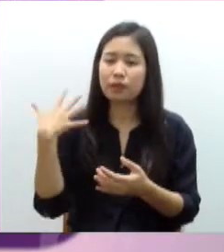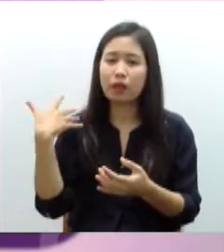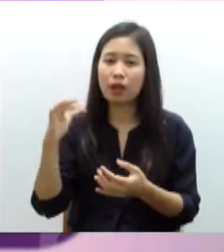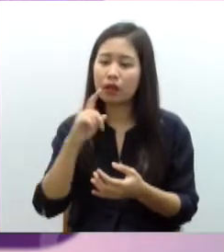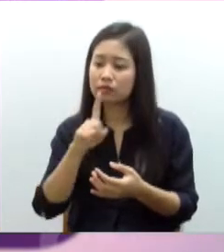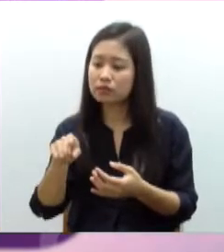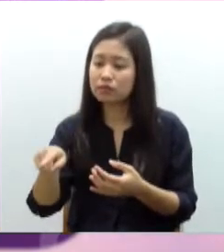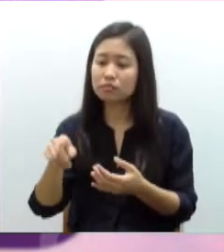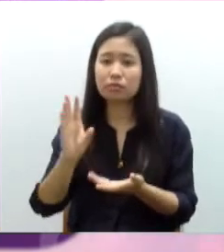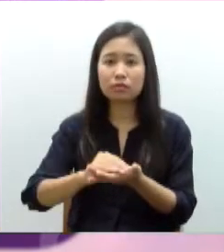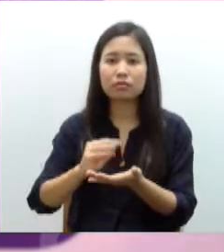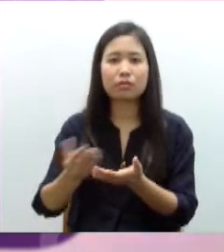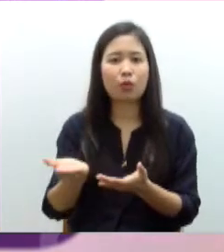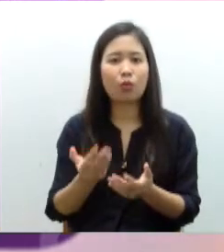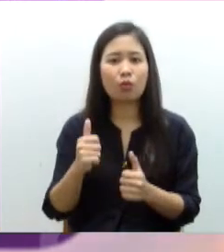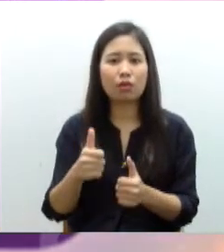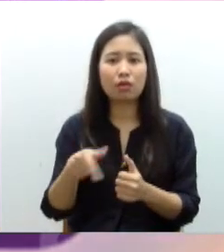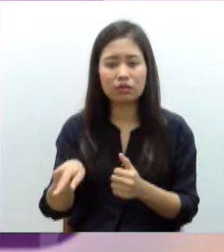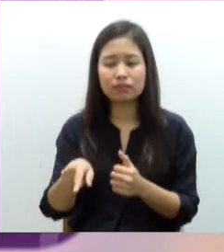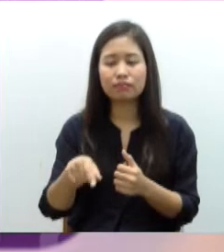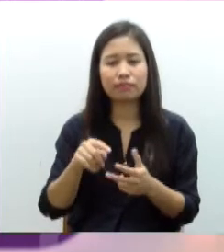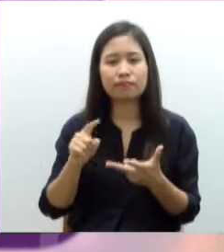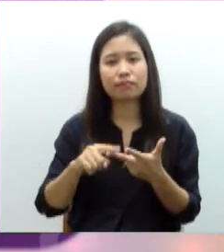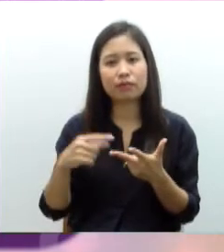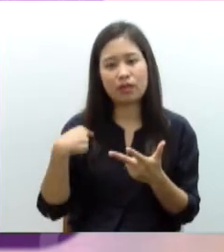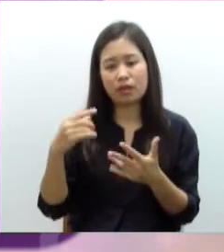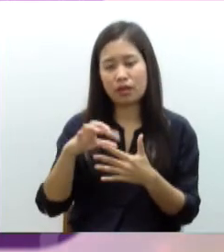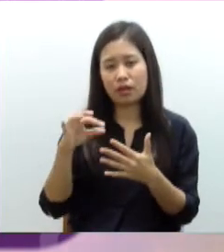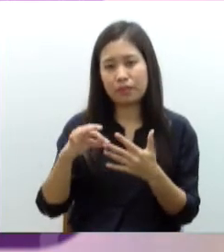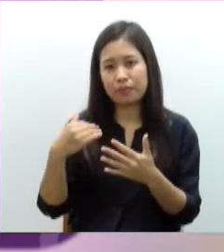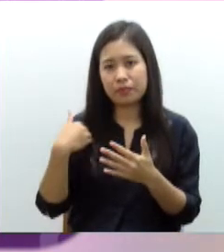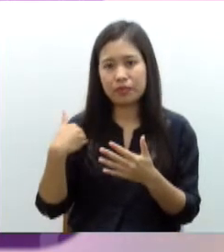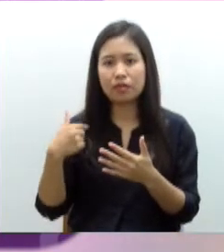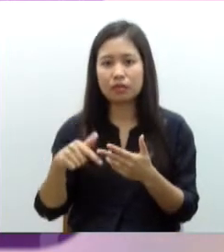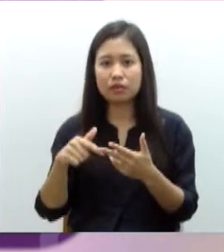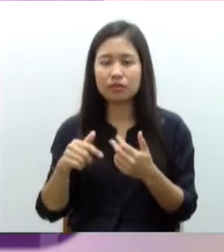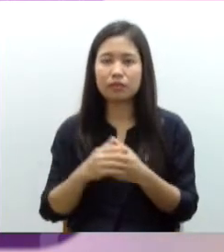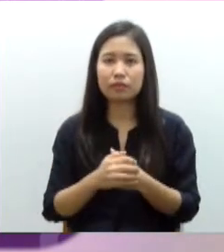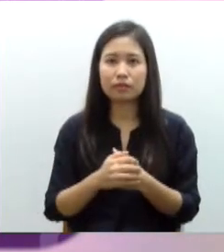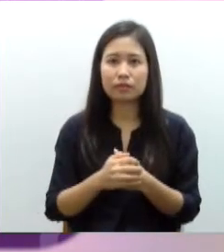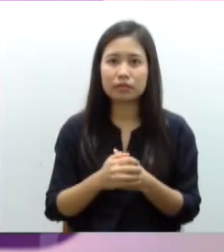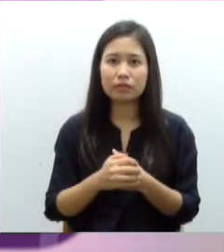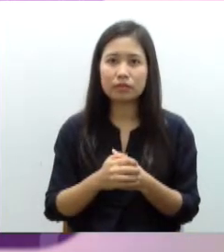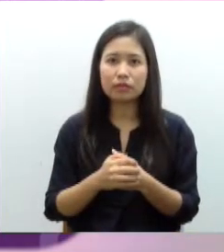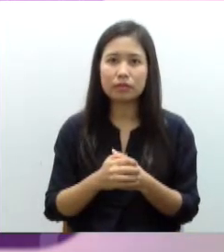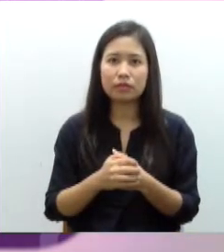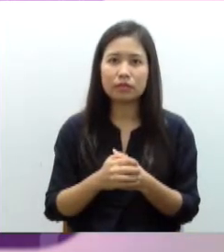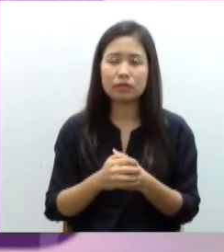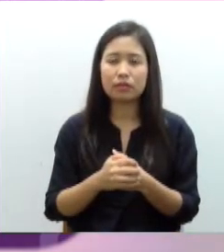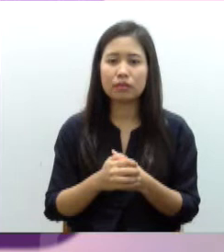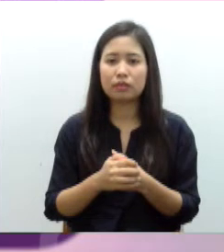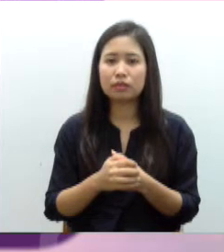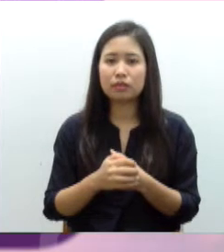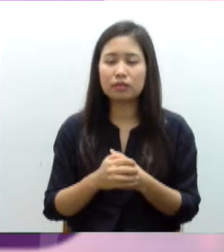เนี่ยเป็นแค่ขั้นต่ำนะครับตามที่กฎหมายให้กำหนดตอนนี้เปิดเผยแค่ขั้นต่ำนะครับไม่ได้มากมายเลยซึ่งจะมีอยู่2ตัวชี้วั